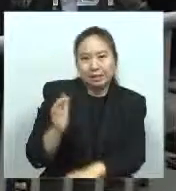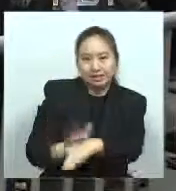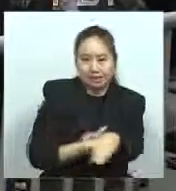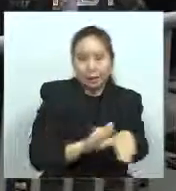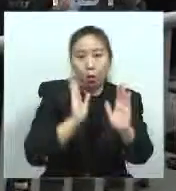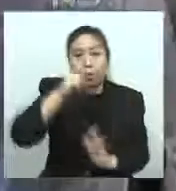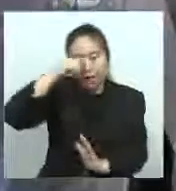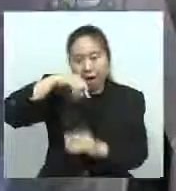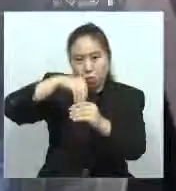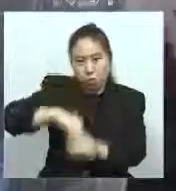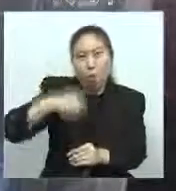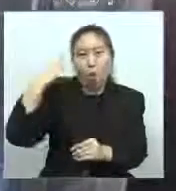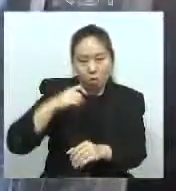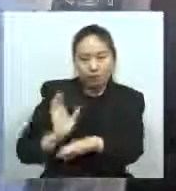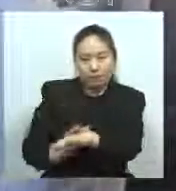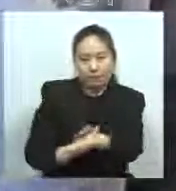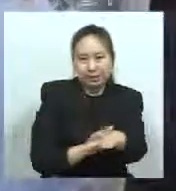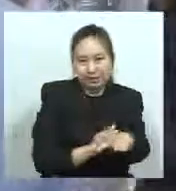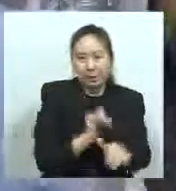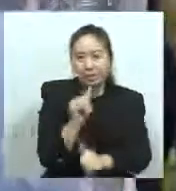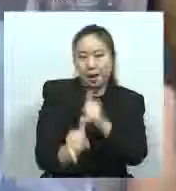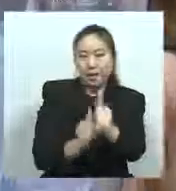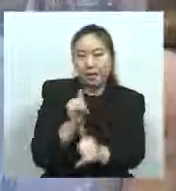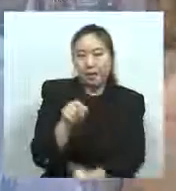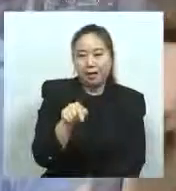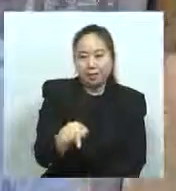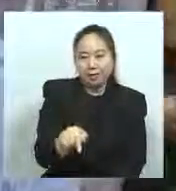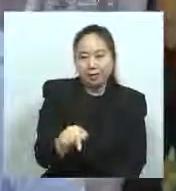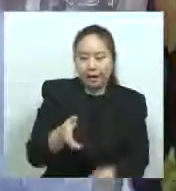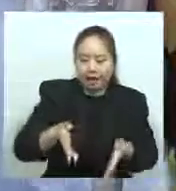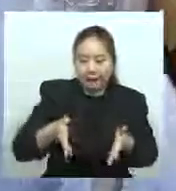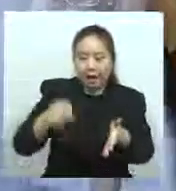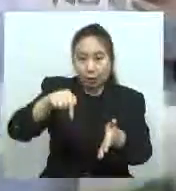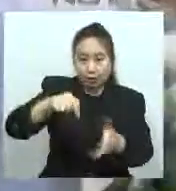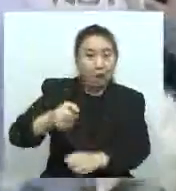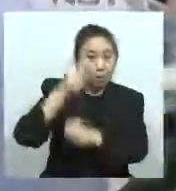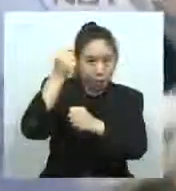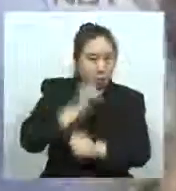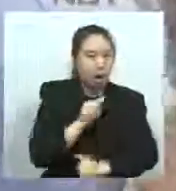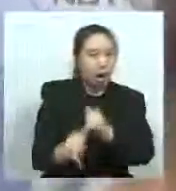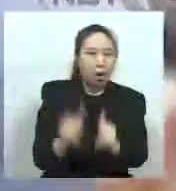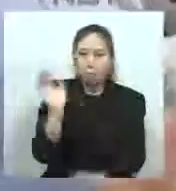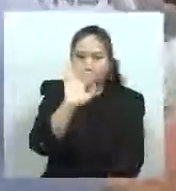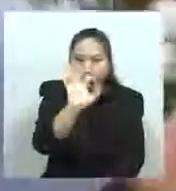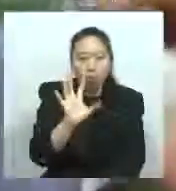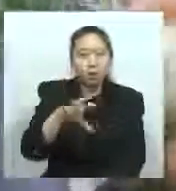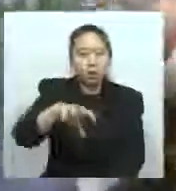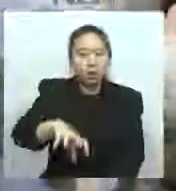ไทยในฮ่องกงค่ะให้หลีกเลี่ยงการสัญจรผ่านเส้นทางบริเวณที่มีการประท้วงได้แก่ย่